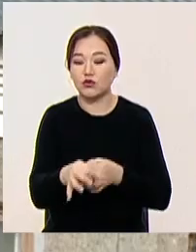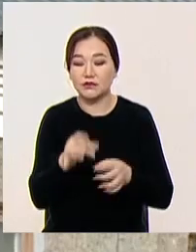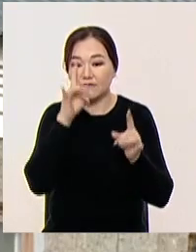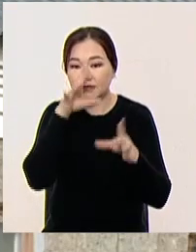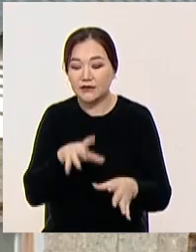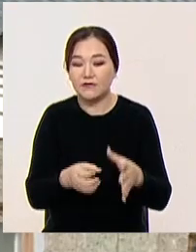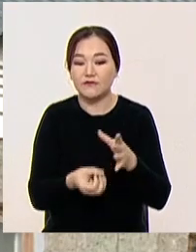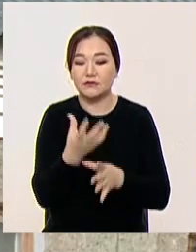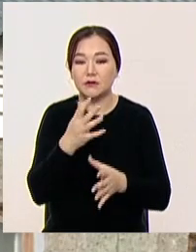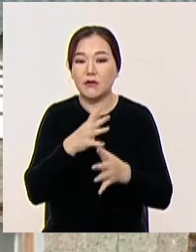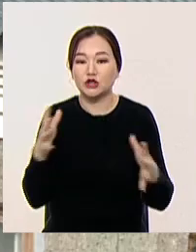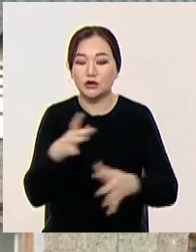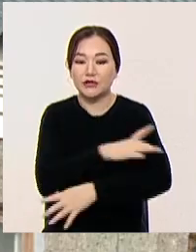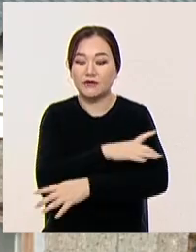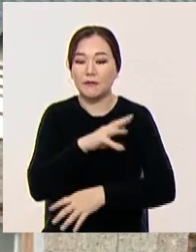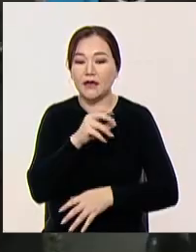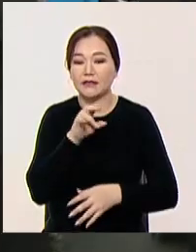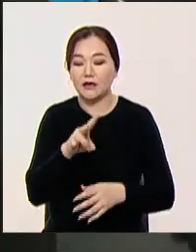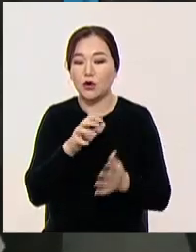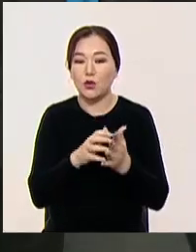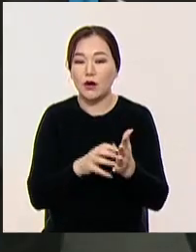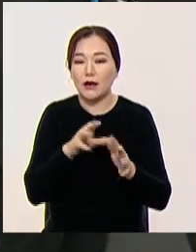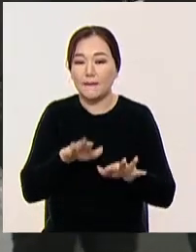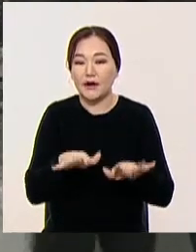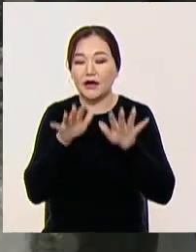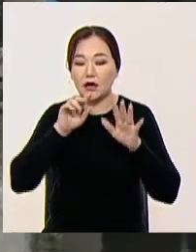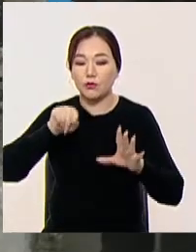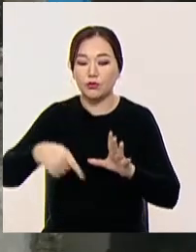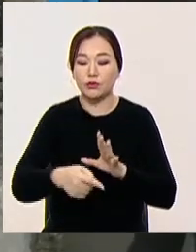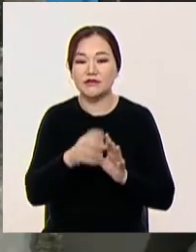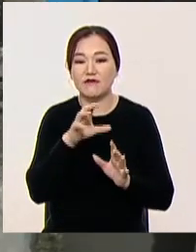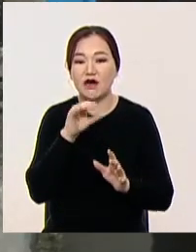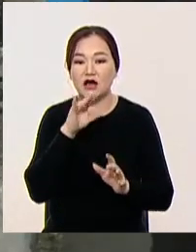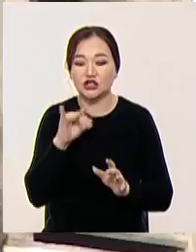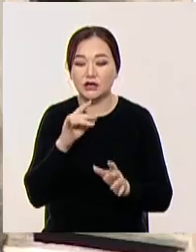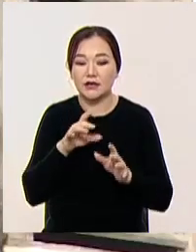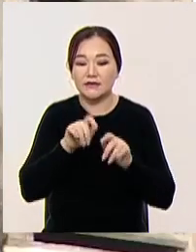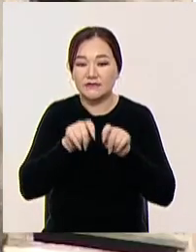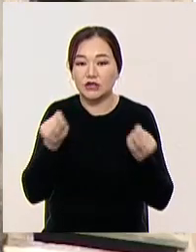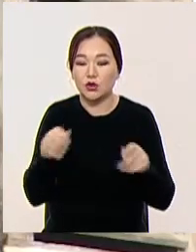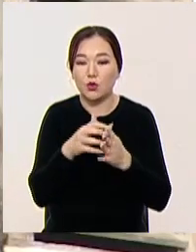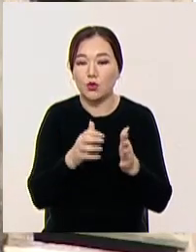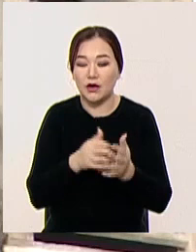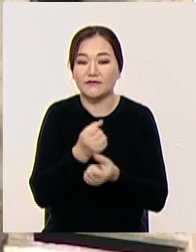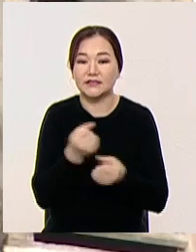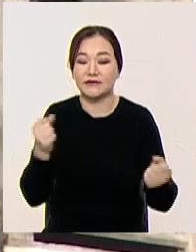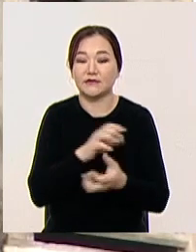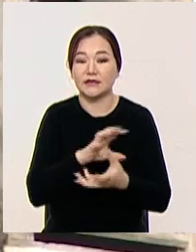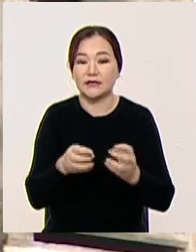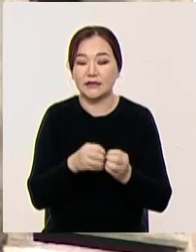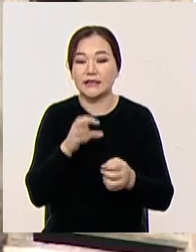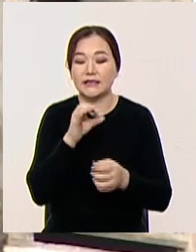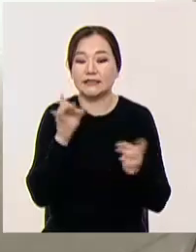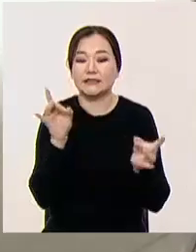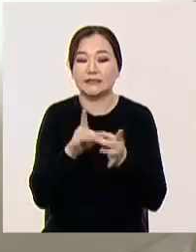внезапный выброс под большим давлением метана с угольной пылью из пробуренной дренажной скважины при вскрытии угольного пласта. А к взрыву привела искра от